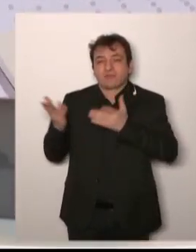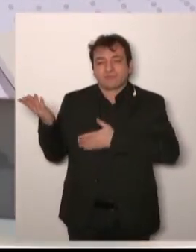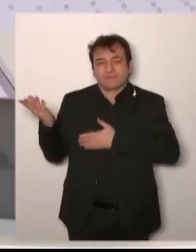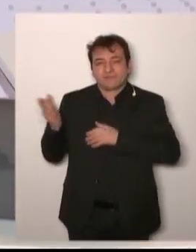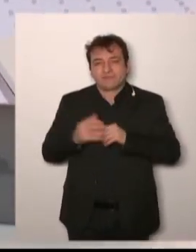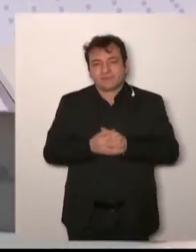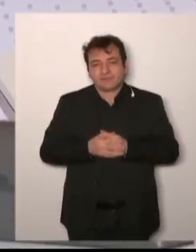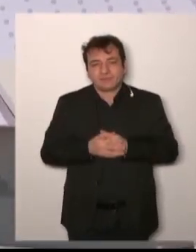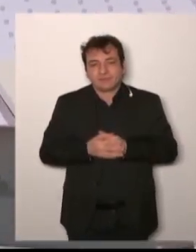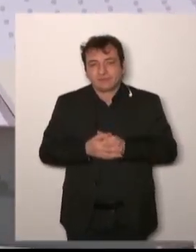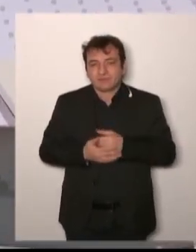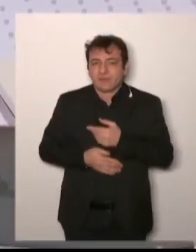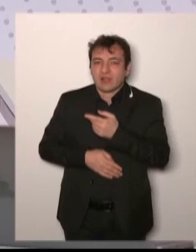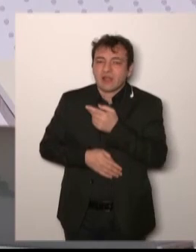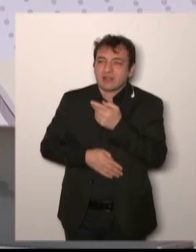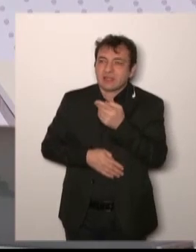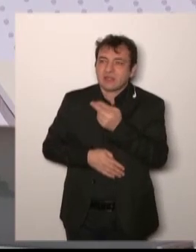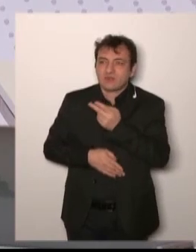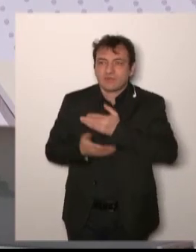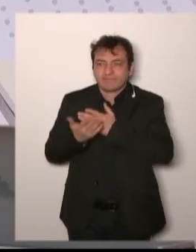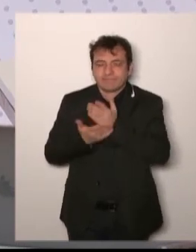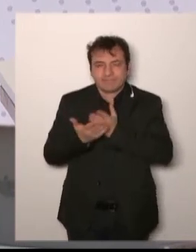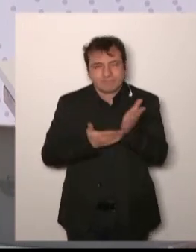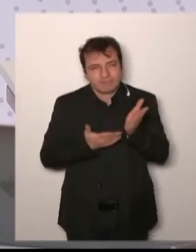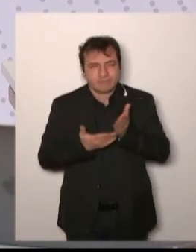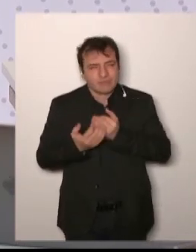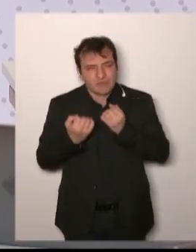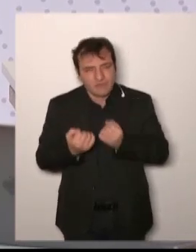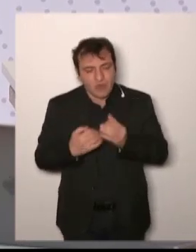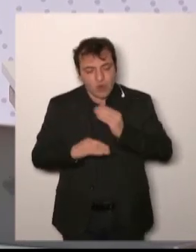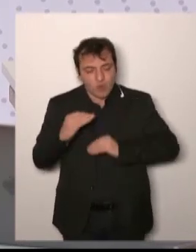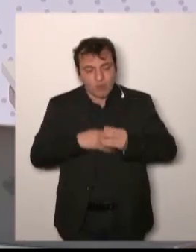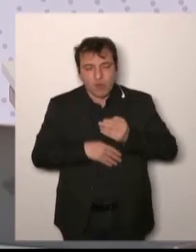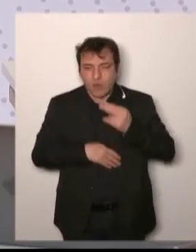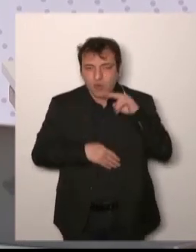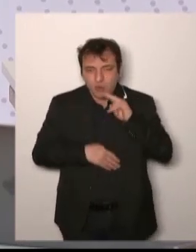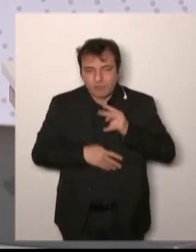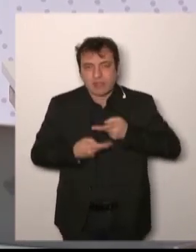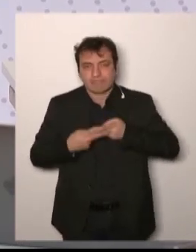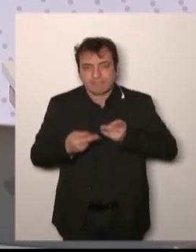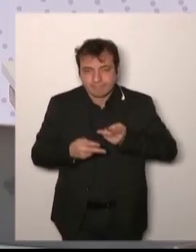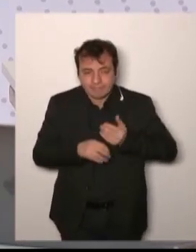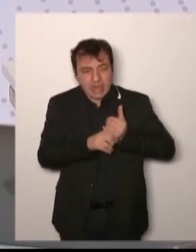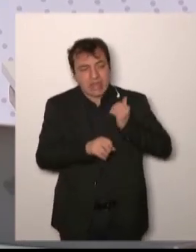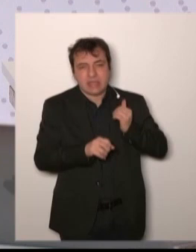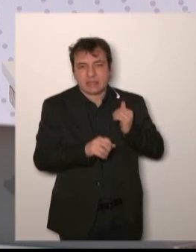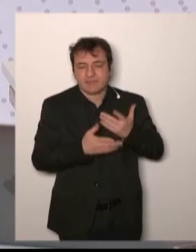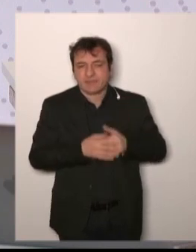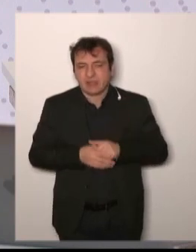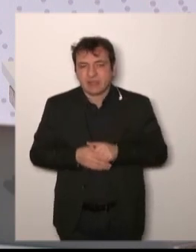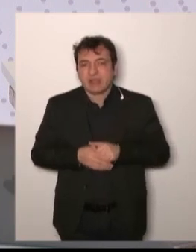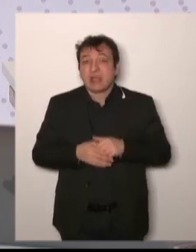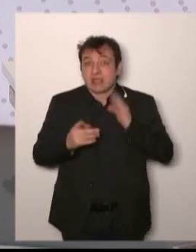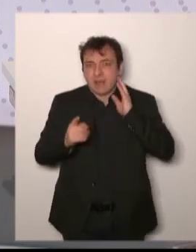stratégie qui s'appuie sur deux axes forts. On le dit, on le répète, ce plan européen annoncé l'an passé, dont la mise en œuvre démarre. Aussi cette mission cancer